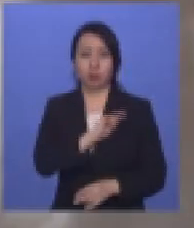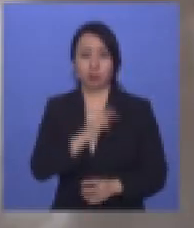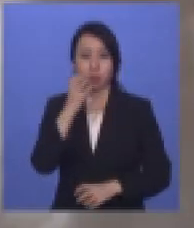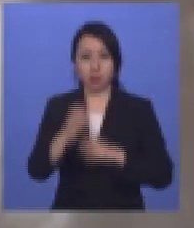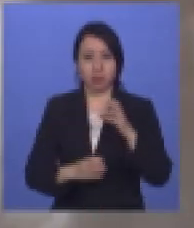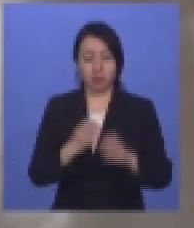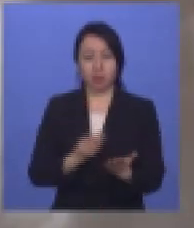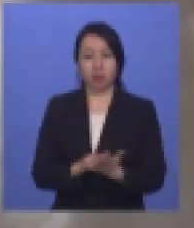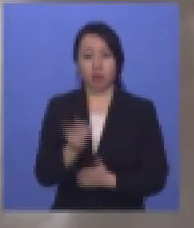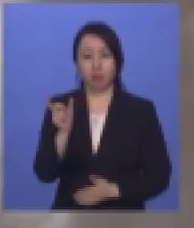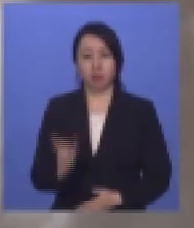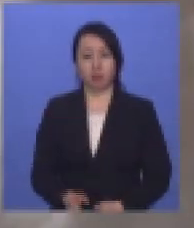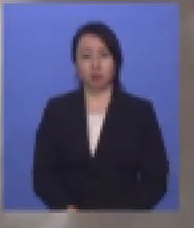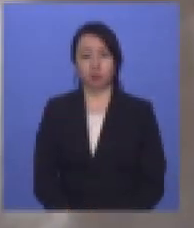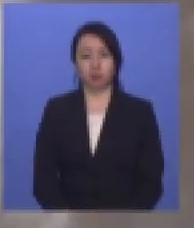необходимо работать с иностранными инвесторами